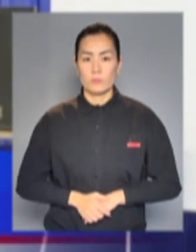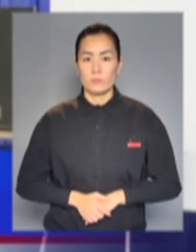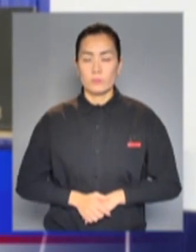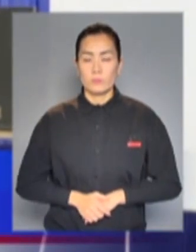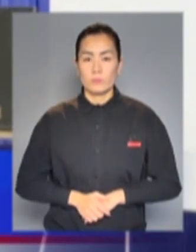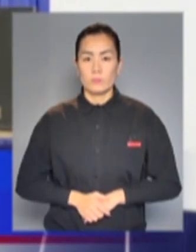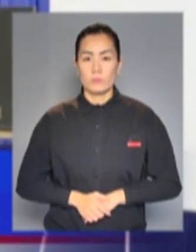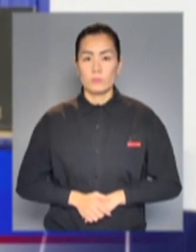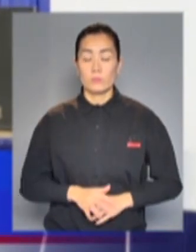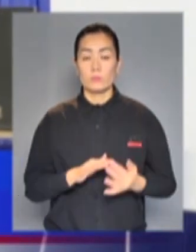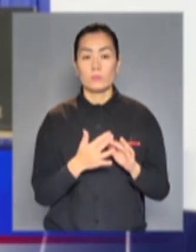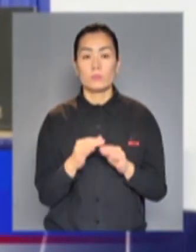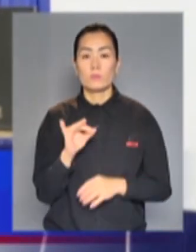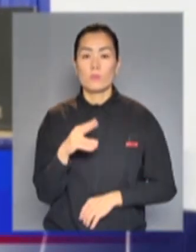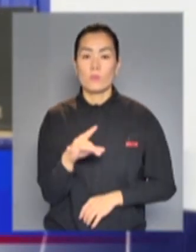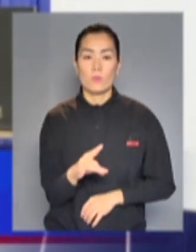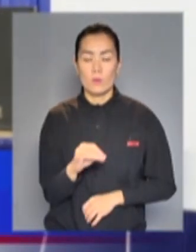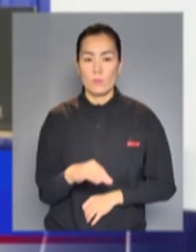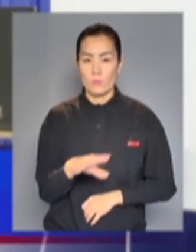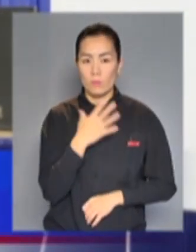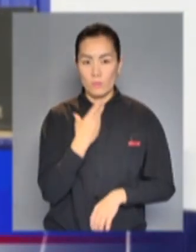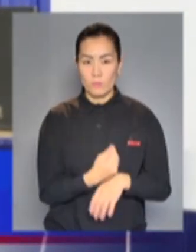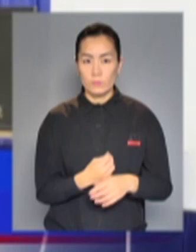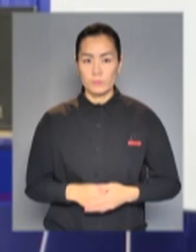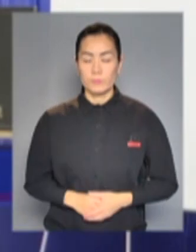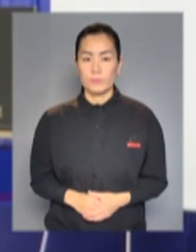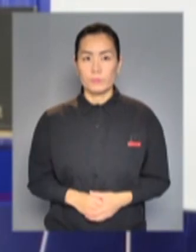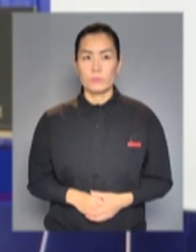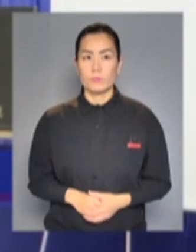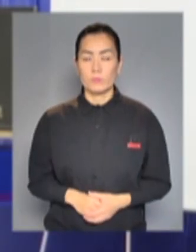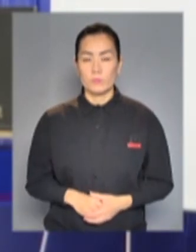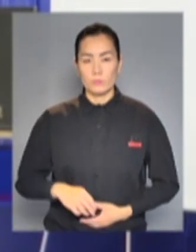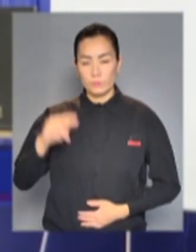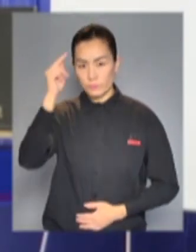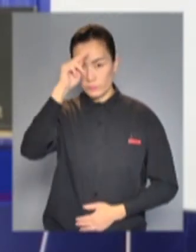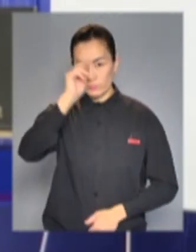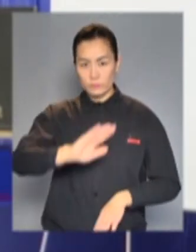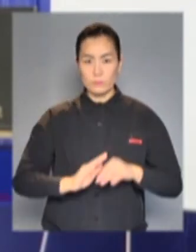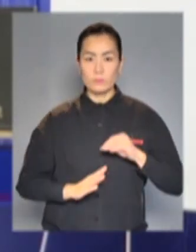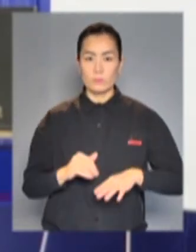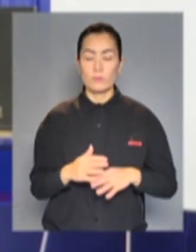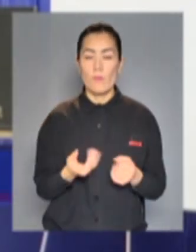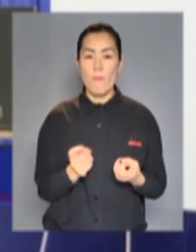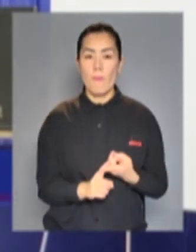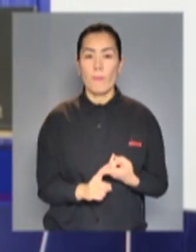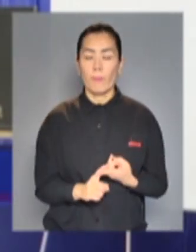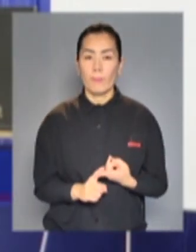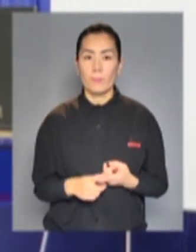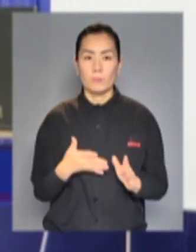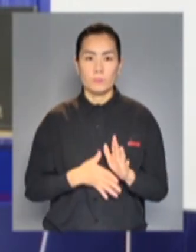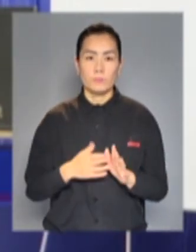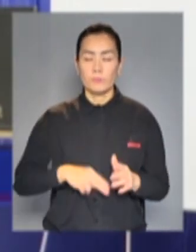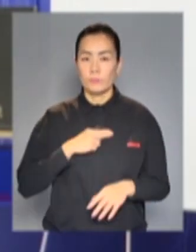елді мекендеріне және өзіне келіп, денсаулық сақтау және білім саласына байланысты зерделеу